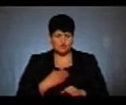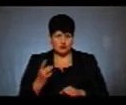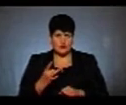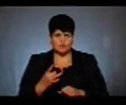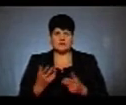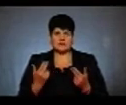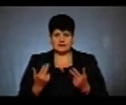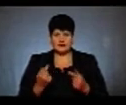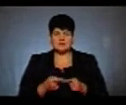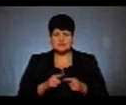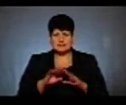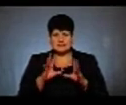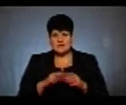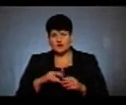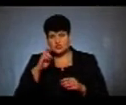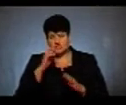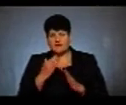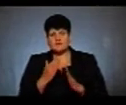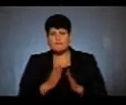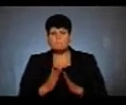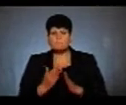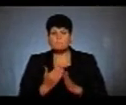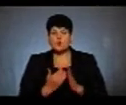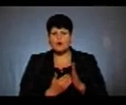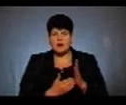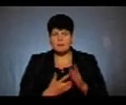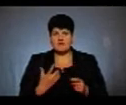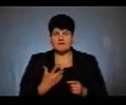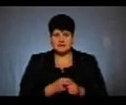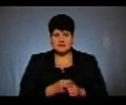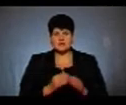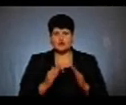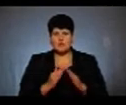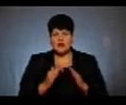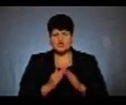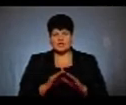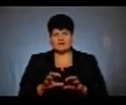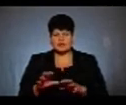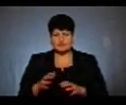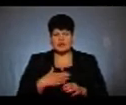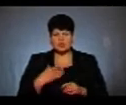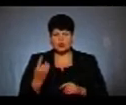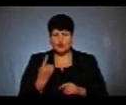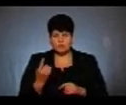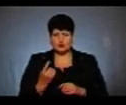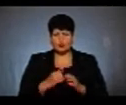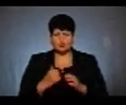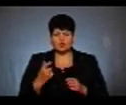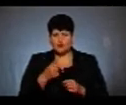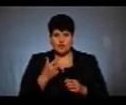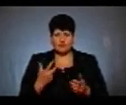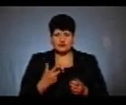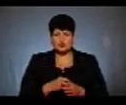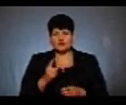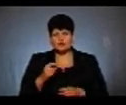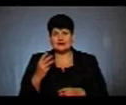Так, звичайно, це і загальнодержавна програма від вакцинації домашніх м'ясовідних тварин. Якщо в нашій області ми щороку вакцинуємо майже